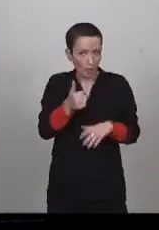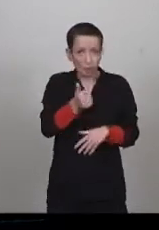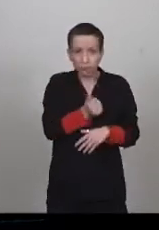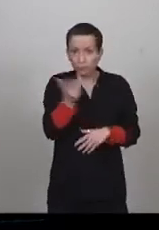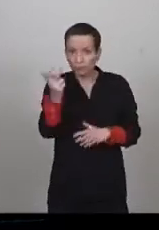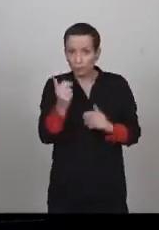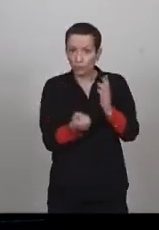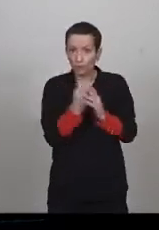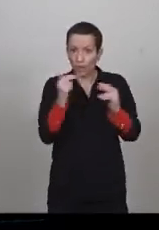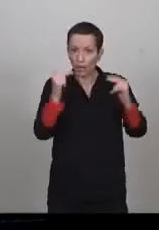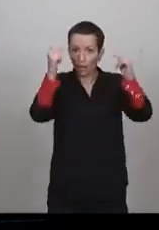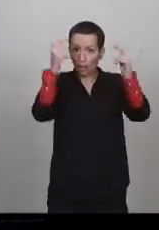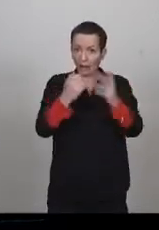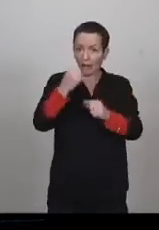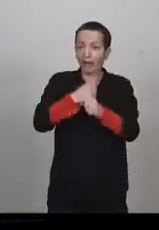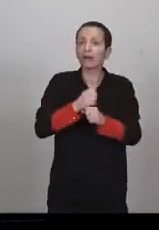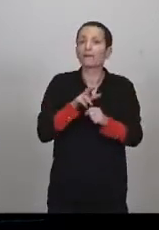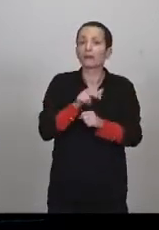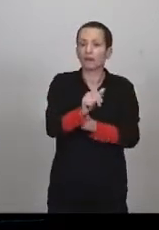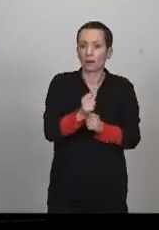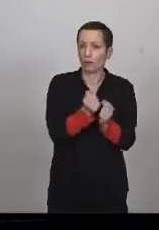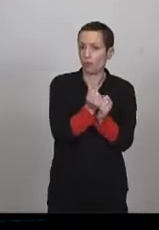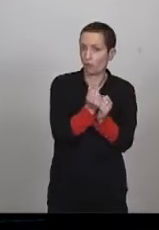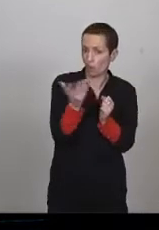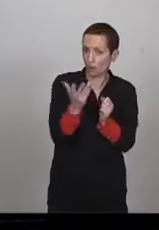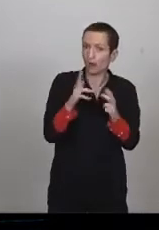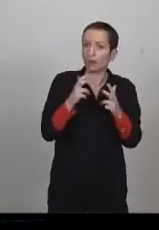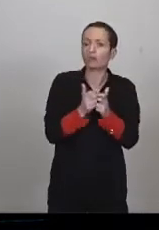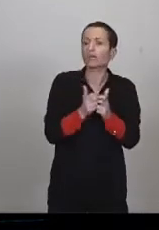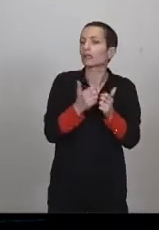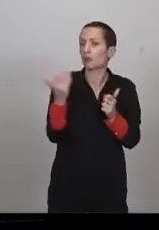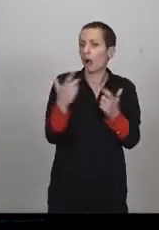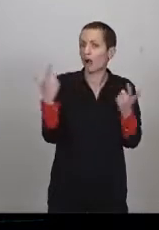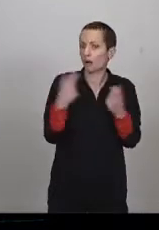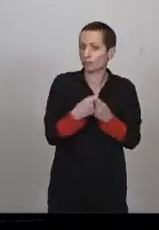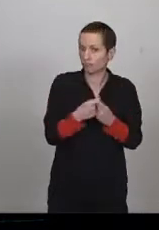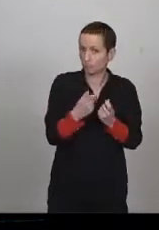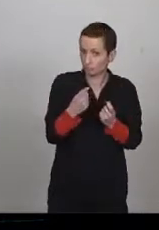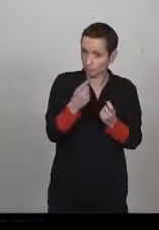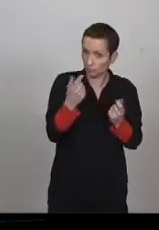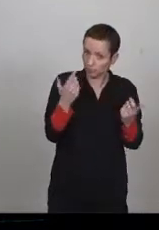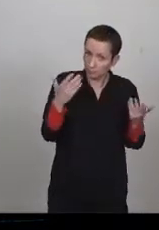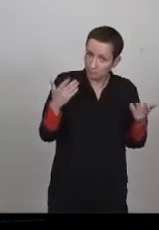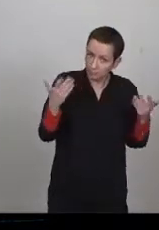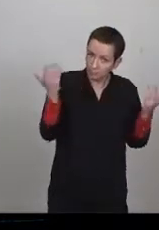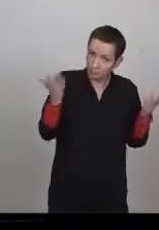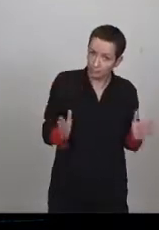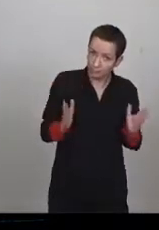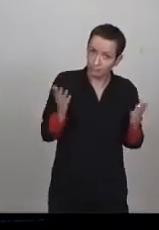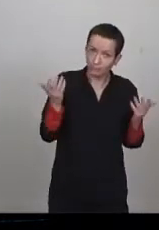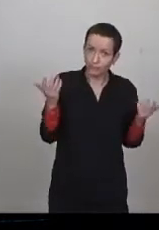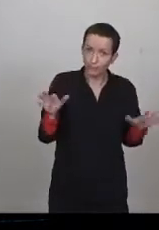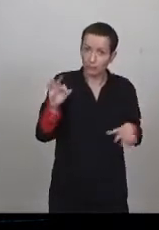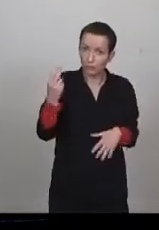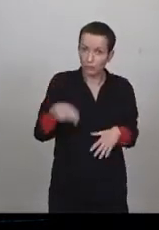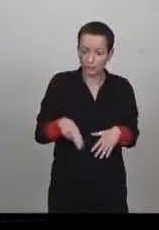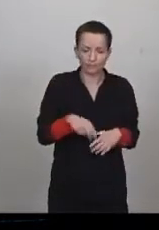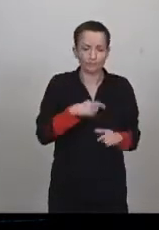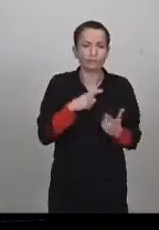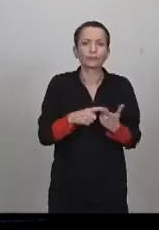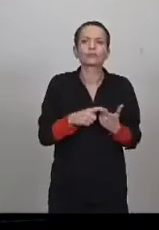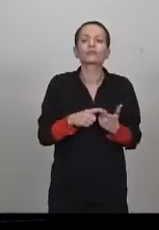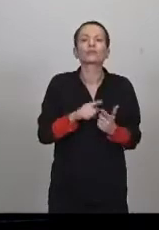créées. Combien? Avec quel tarif appliqué pour chacune d'entre elles? Est-ce que vous l'avez déjà déterminé? En deçà